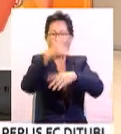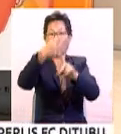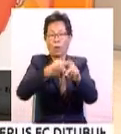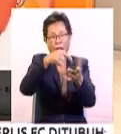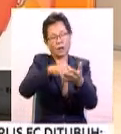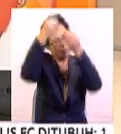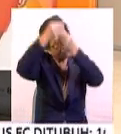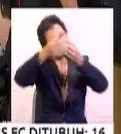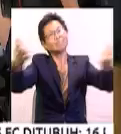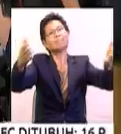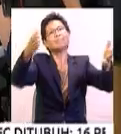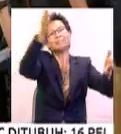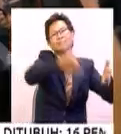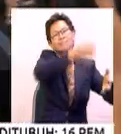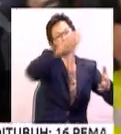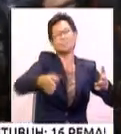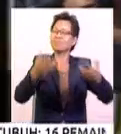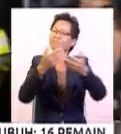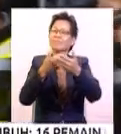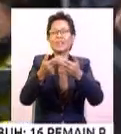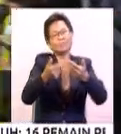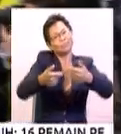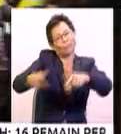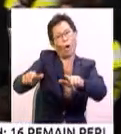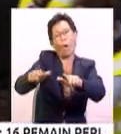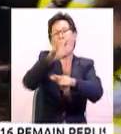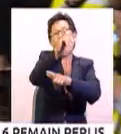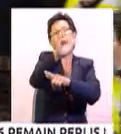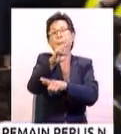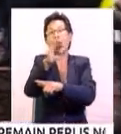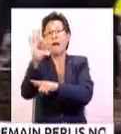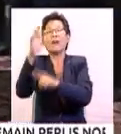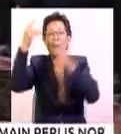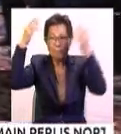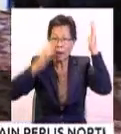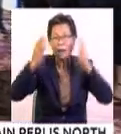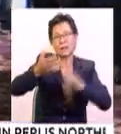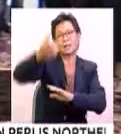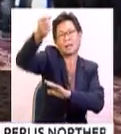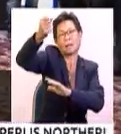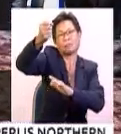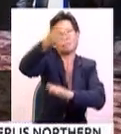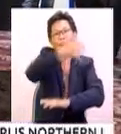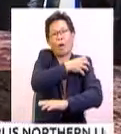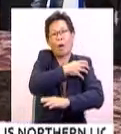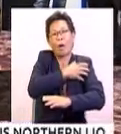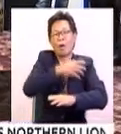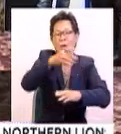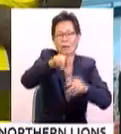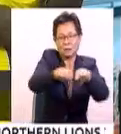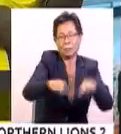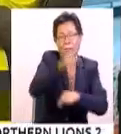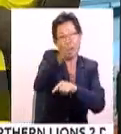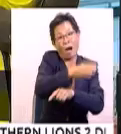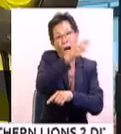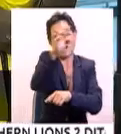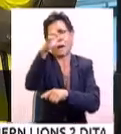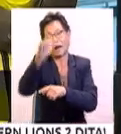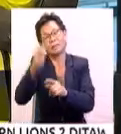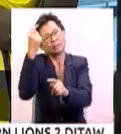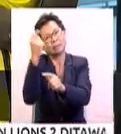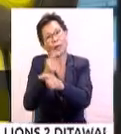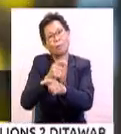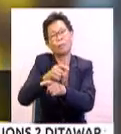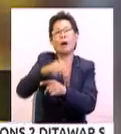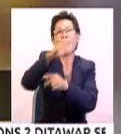ini mengumumkan penarikan balik prosedur ILS. Malaysia pula bersetuju menggantung penguatkuasaan kawasan larangan RA kekal ruang udara